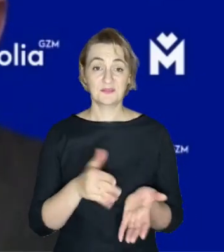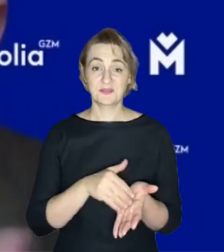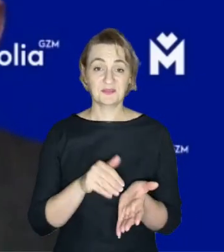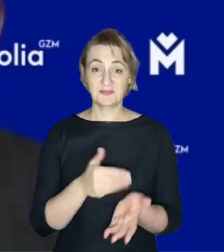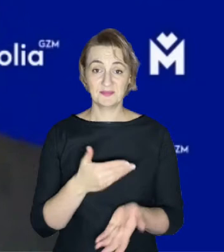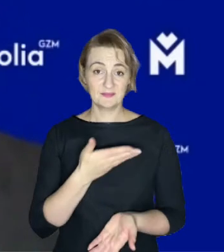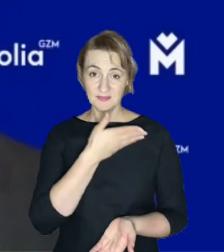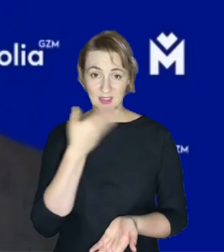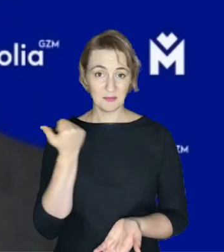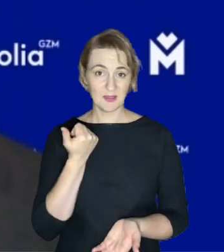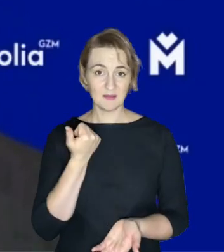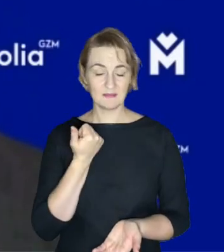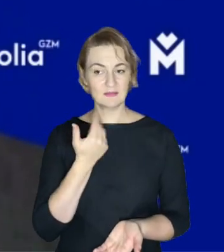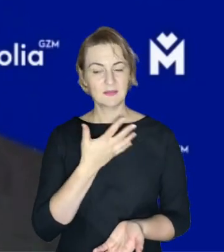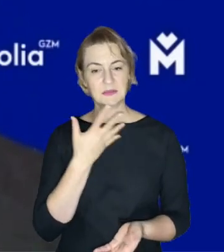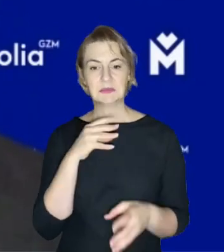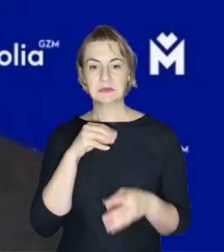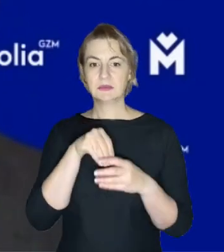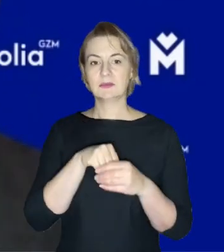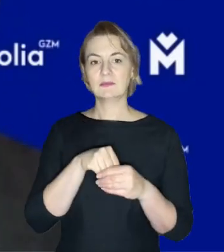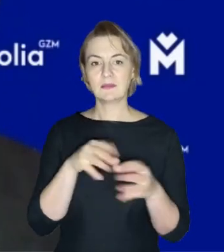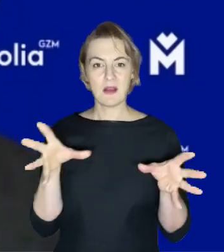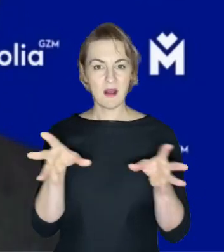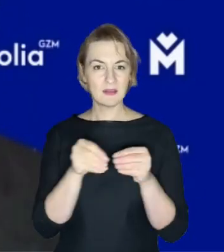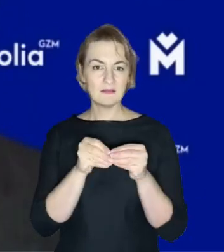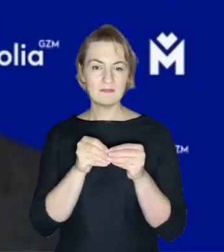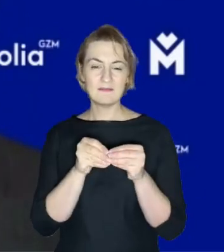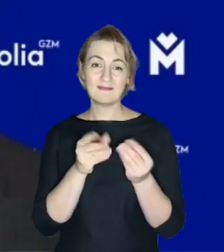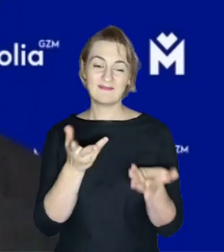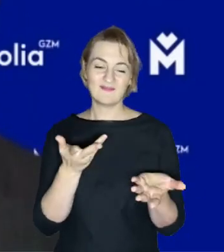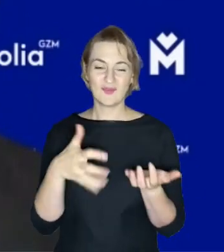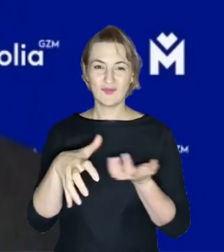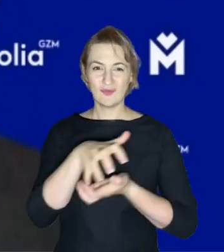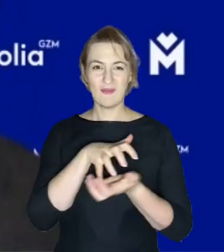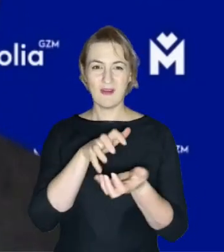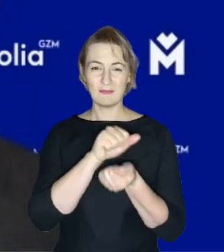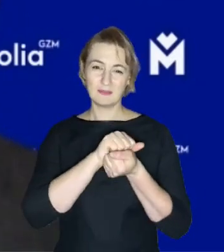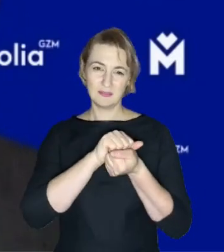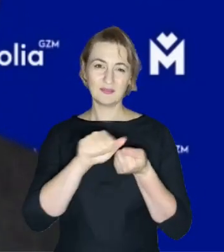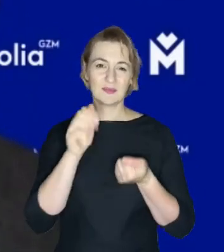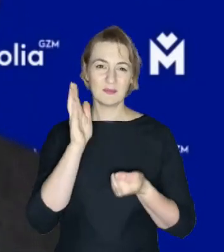nie wyrobimy, no to ten świat jest stracony. Poczuć się